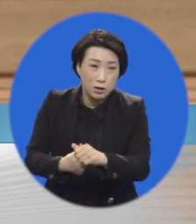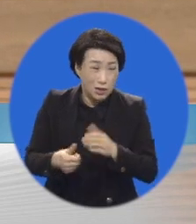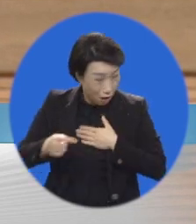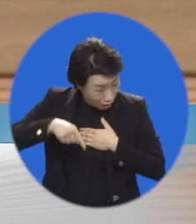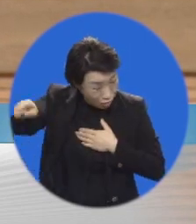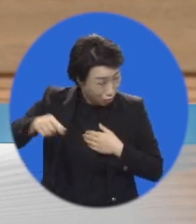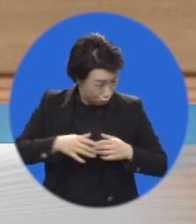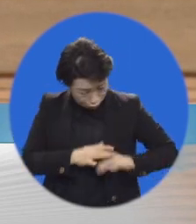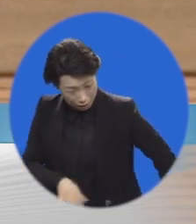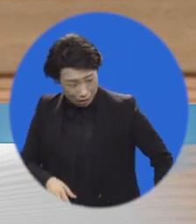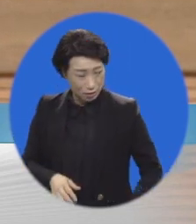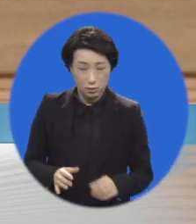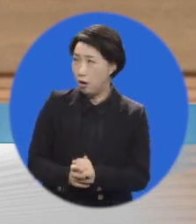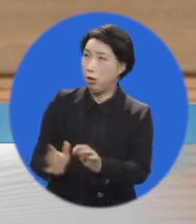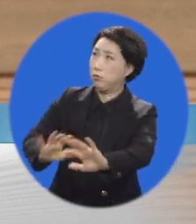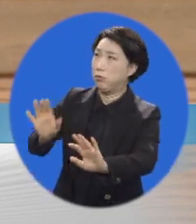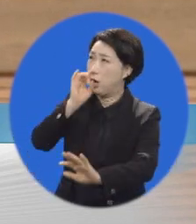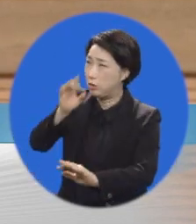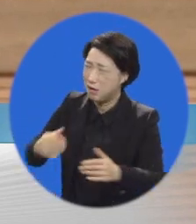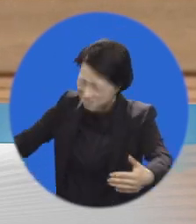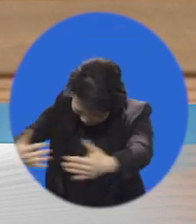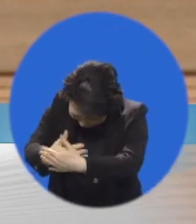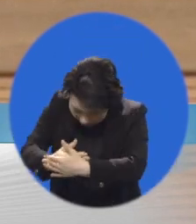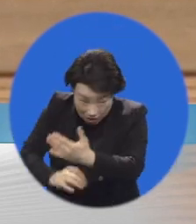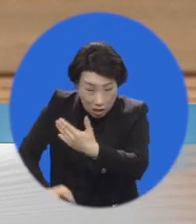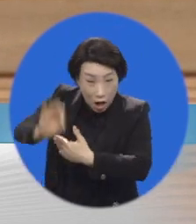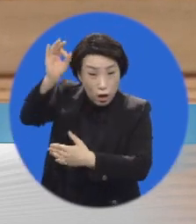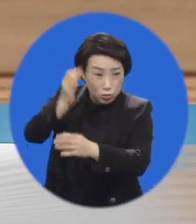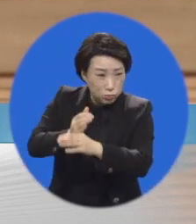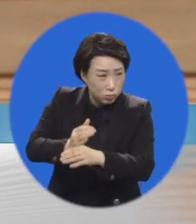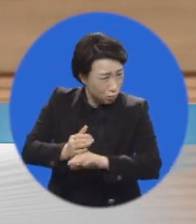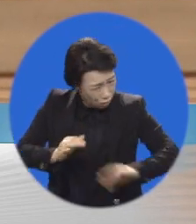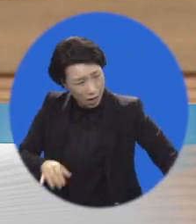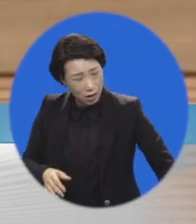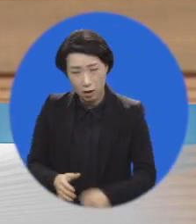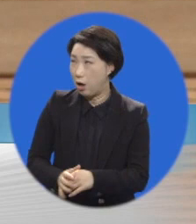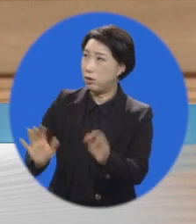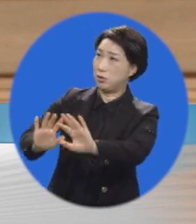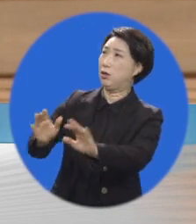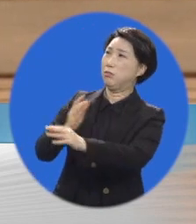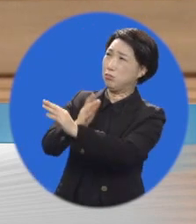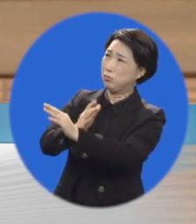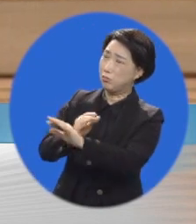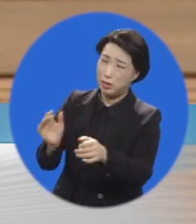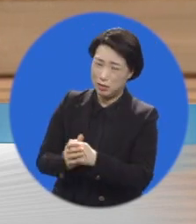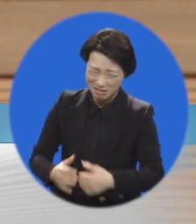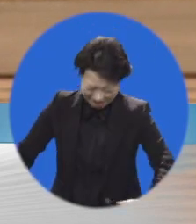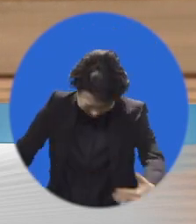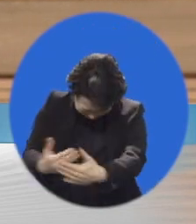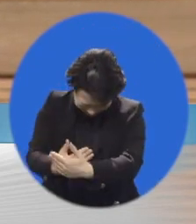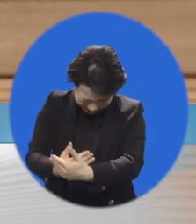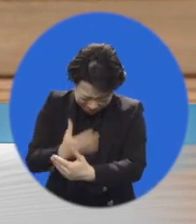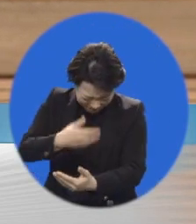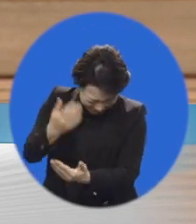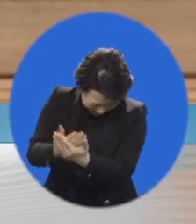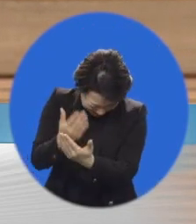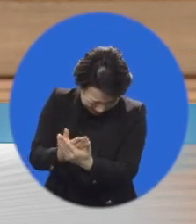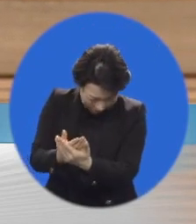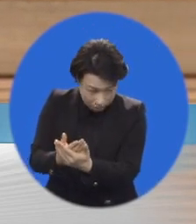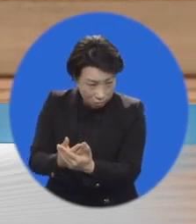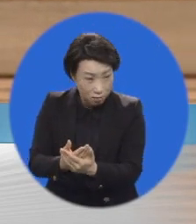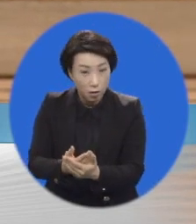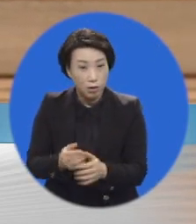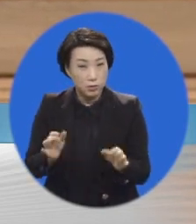가야 한다. 못 간다. 날 샜다. 가야 한다. 못 간다. 가야 한다. 못 간다. 응? 그러니까